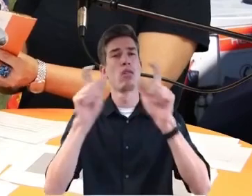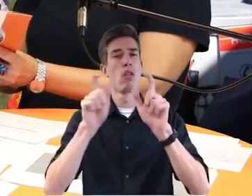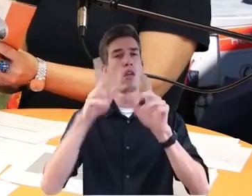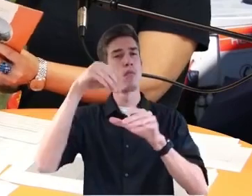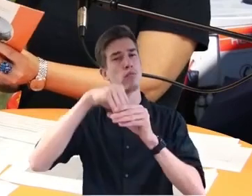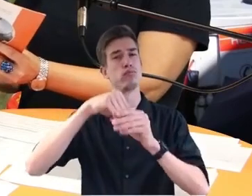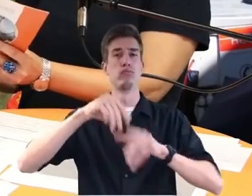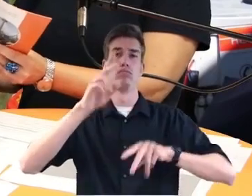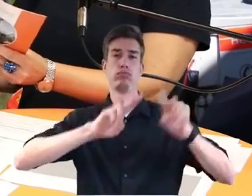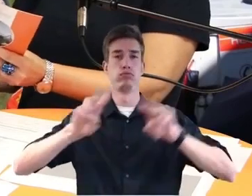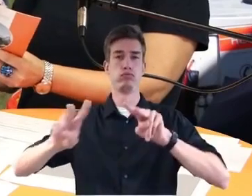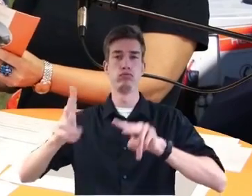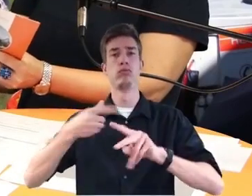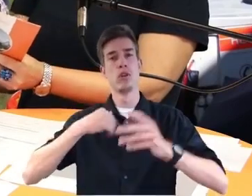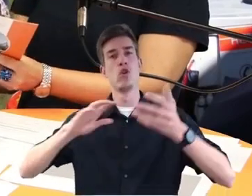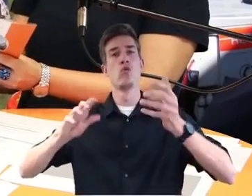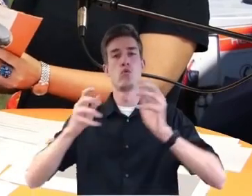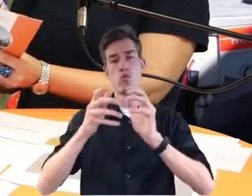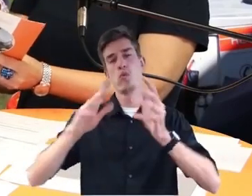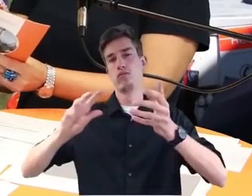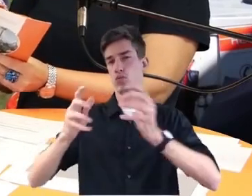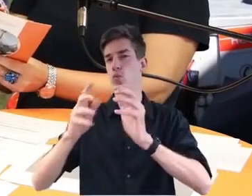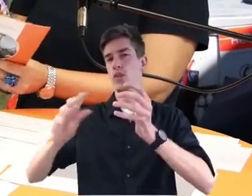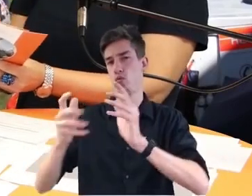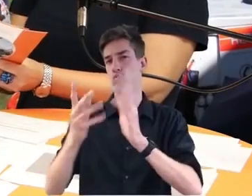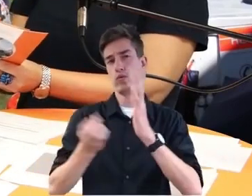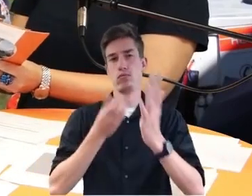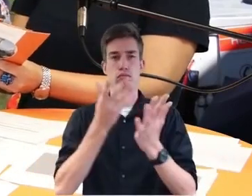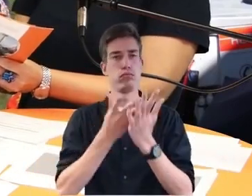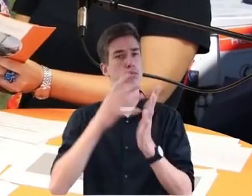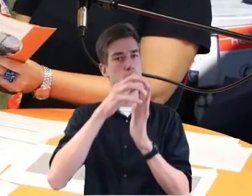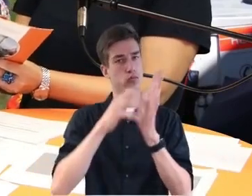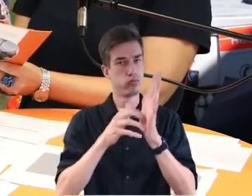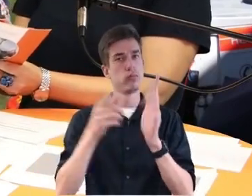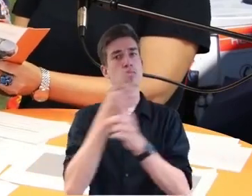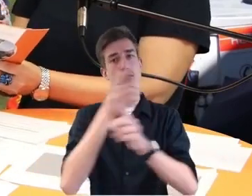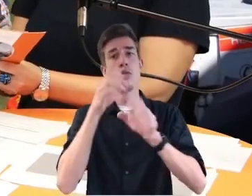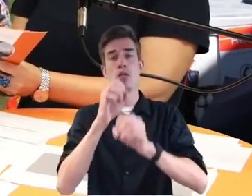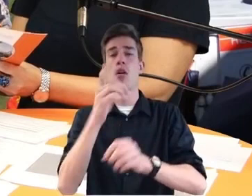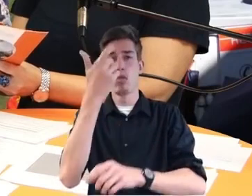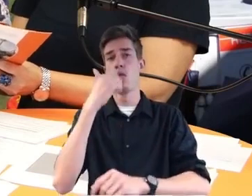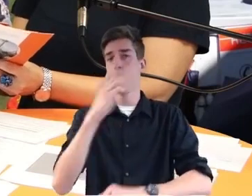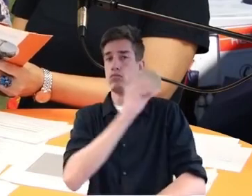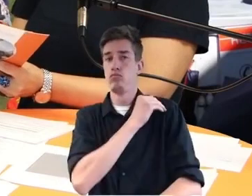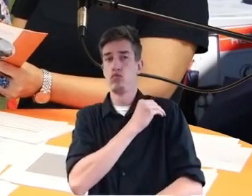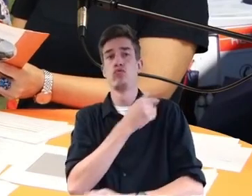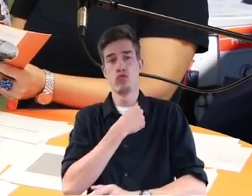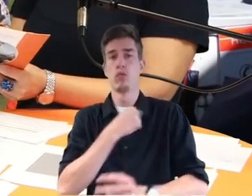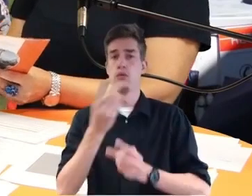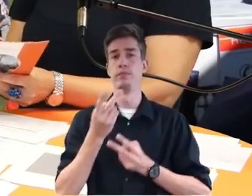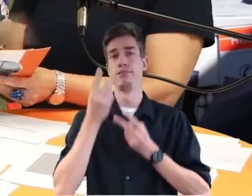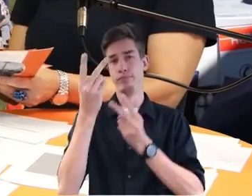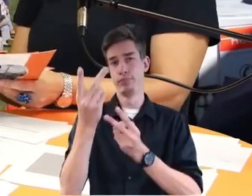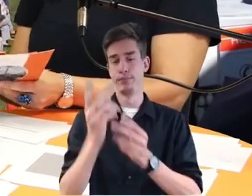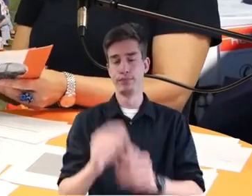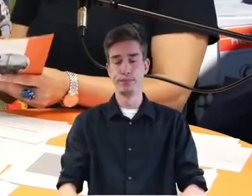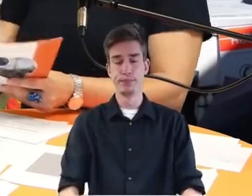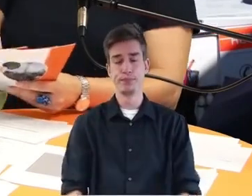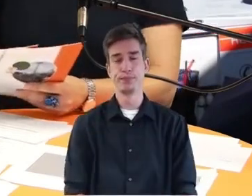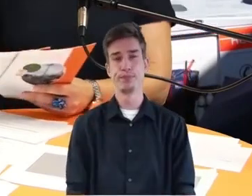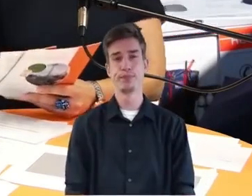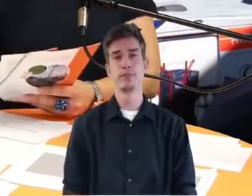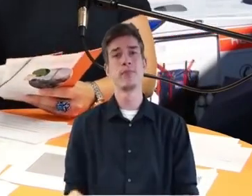noch mal so kurz zusammenfassen, die man auch bei uns bestellen kann. Mhm. Und